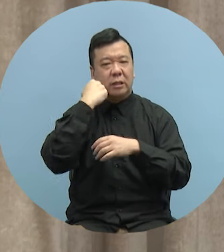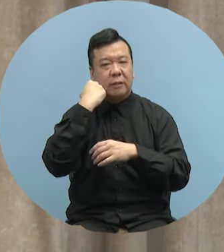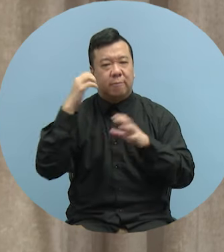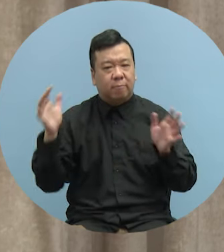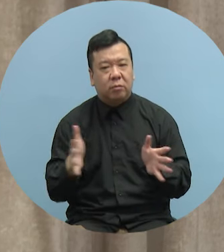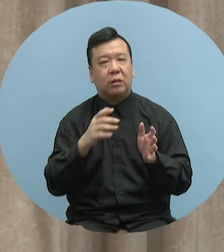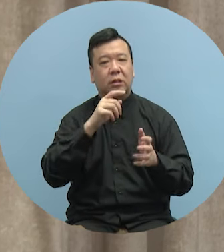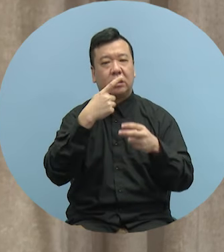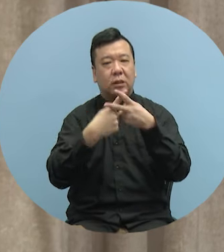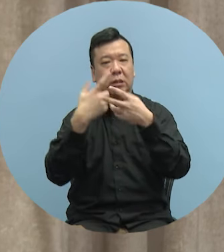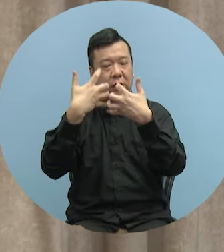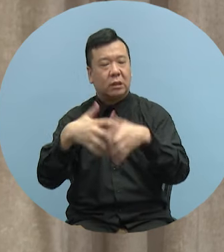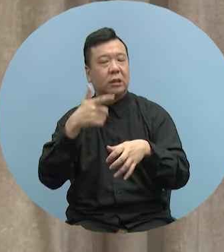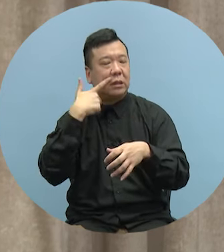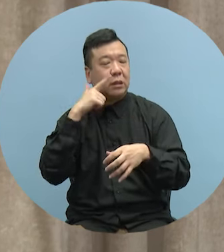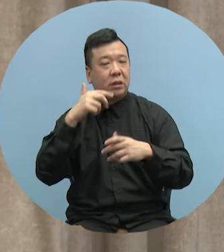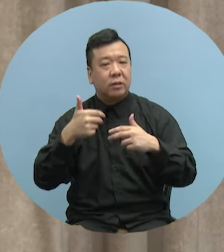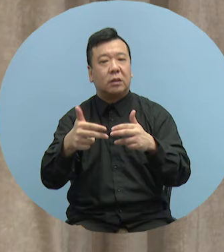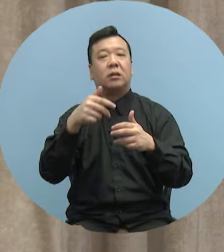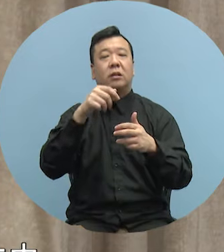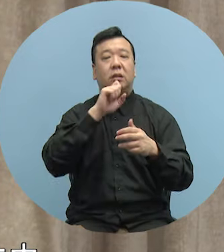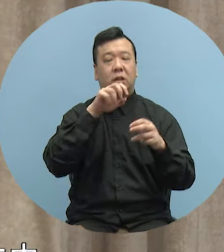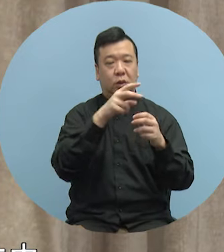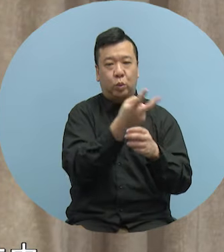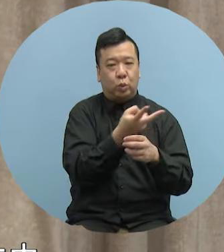进新型工业化，推动两地